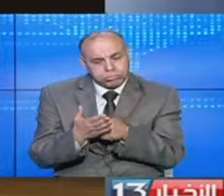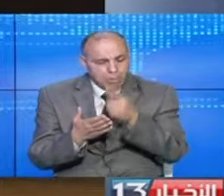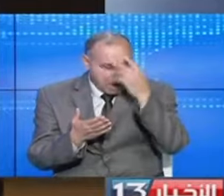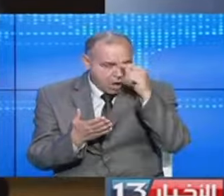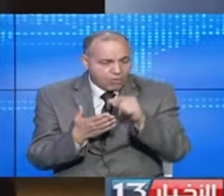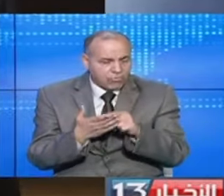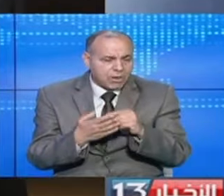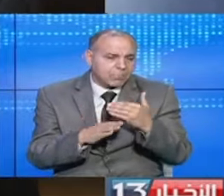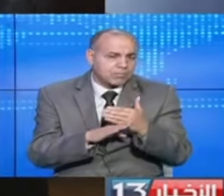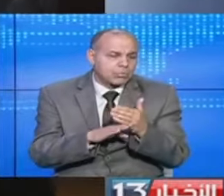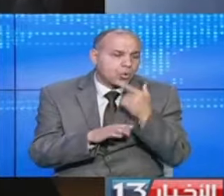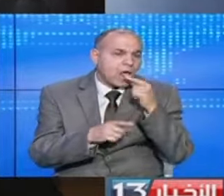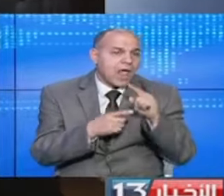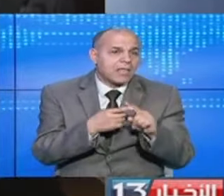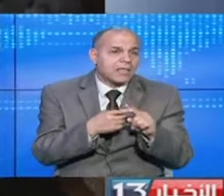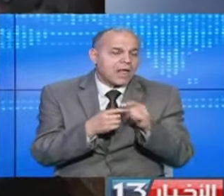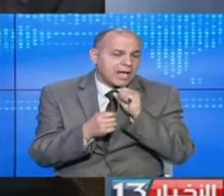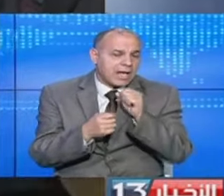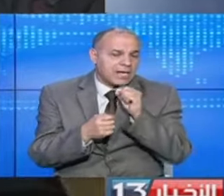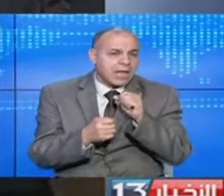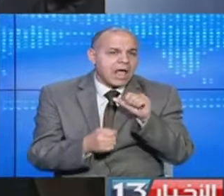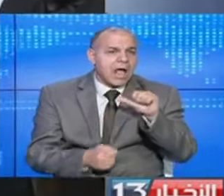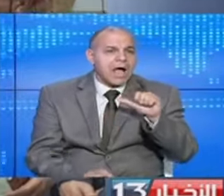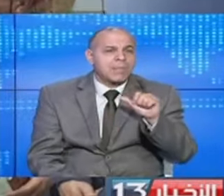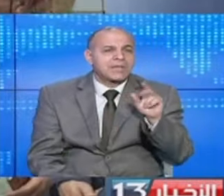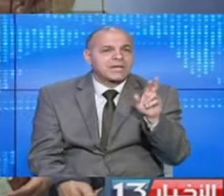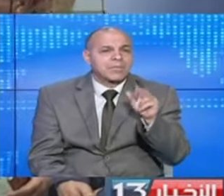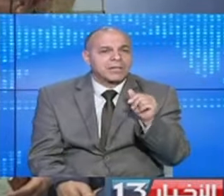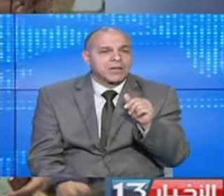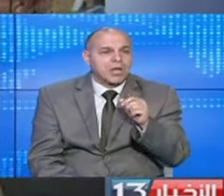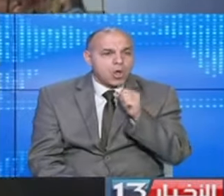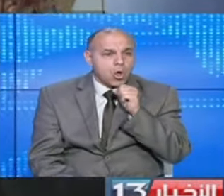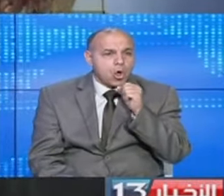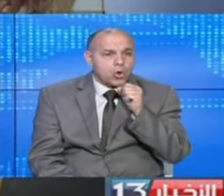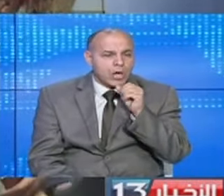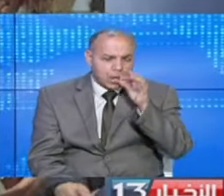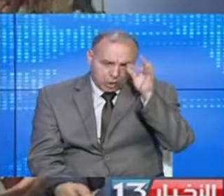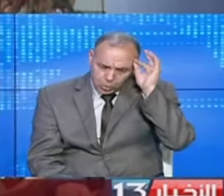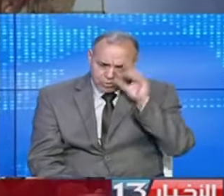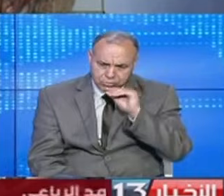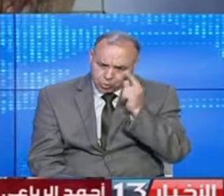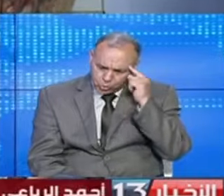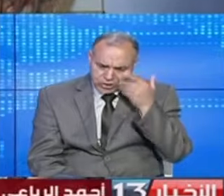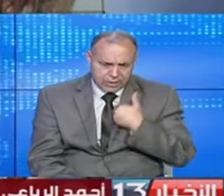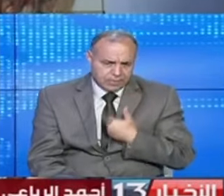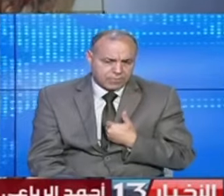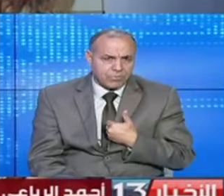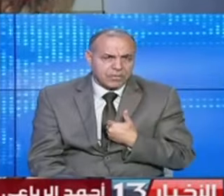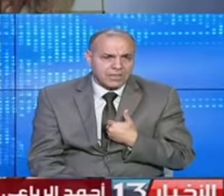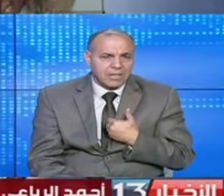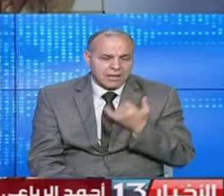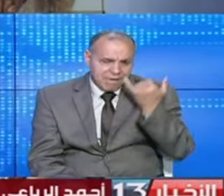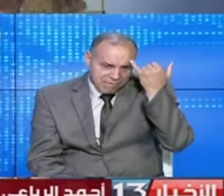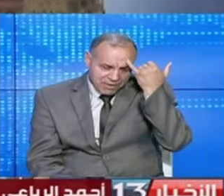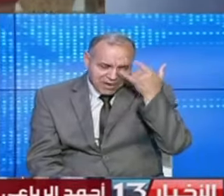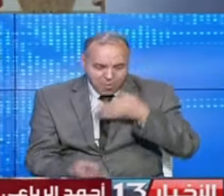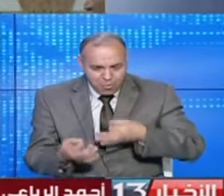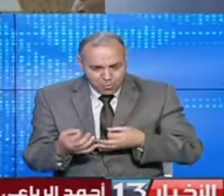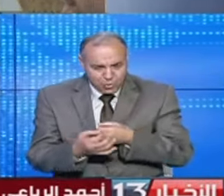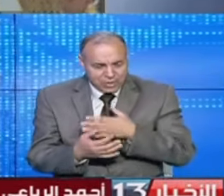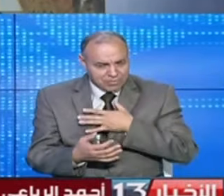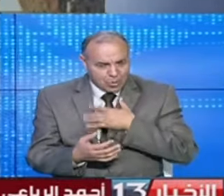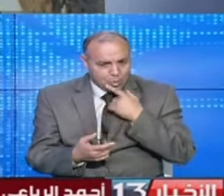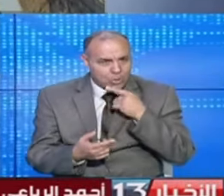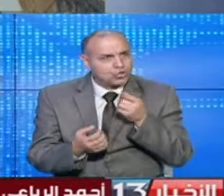الله وتوزيع مروان الزايري وغناء أحمد الرباعي. أغنية كلام تونسي وستيل نتاع موسيقى